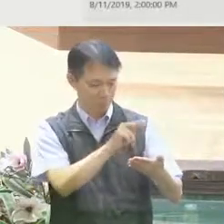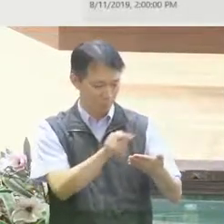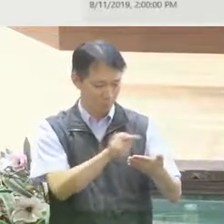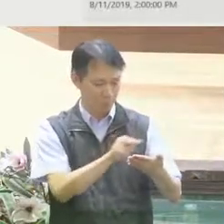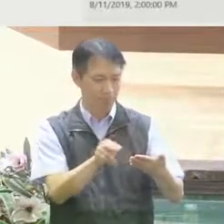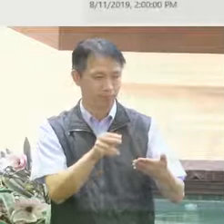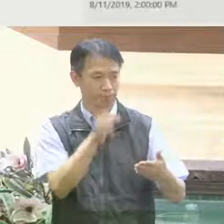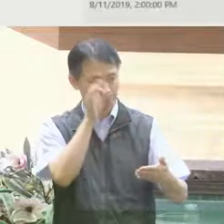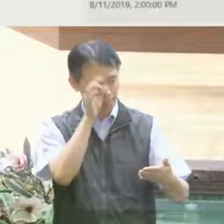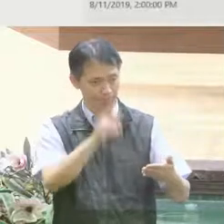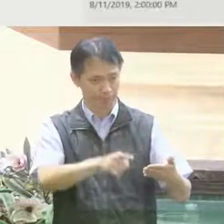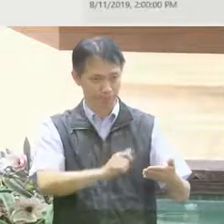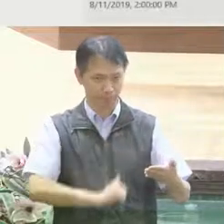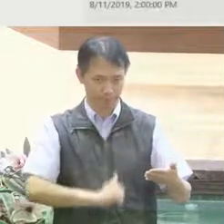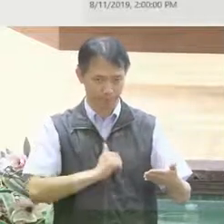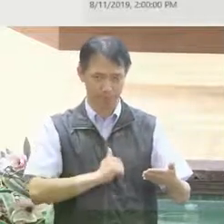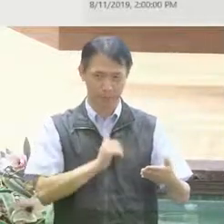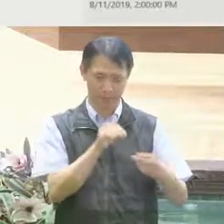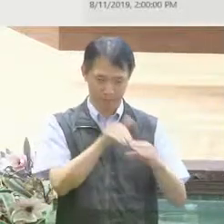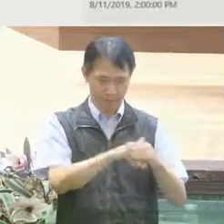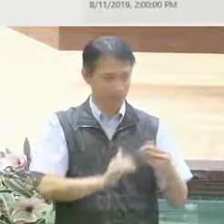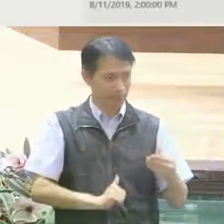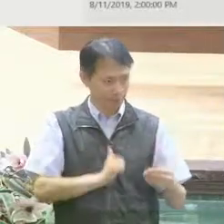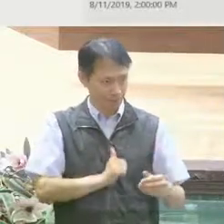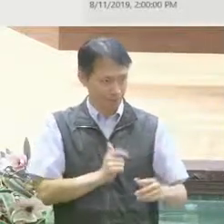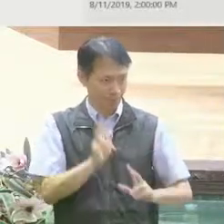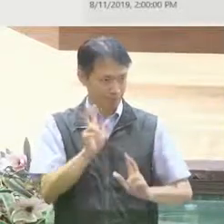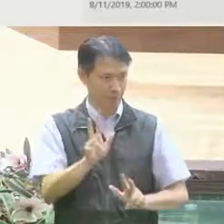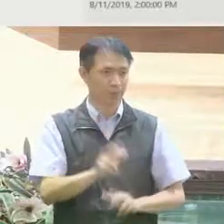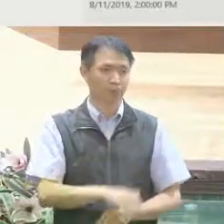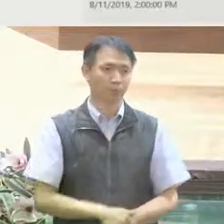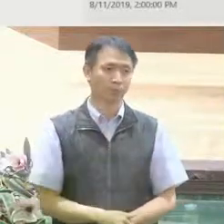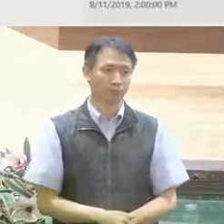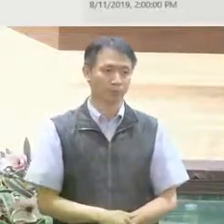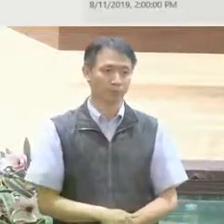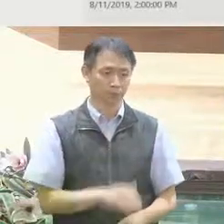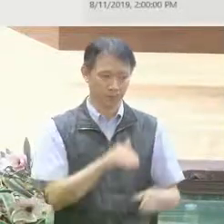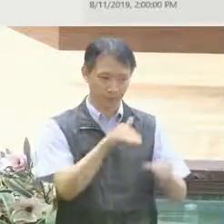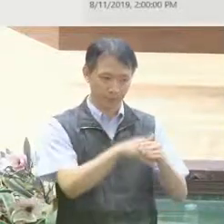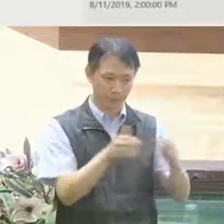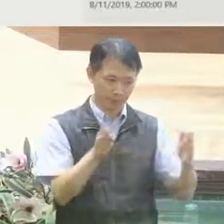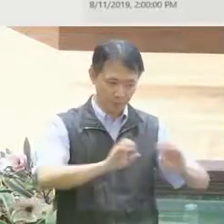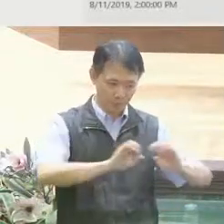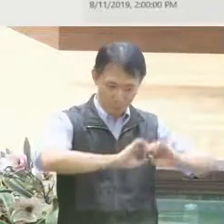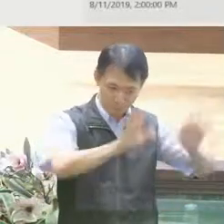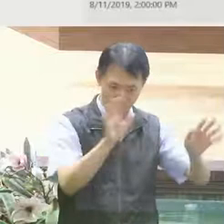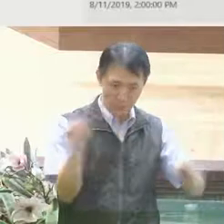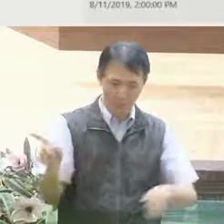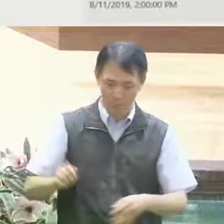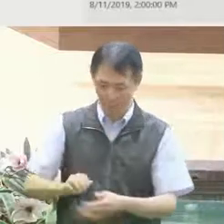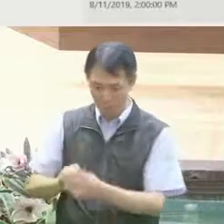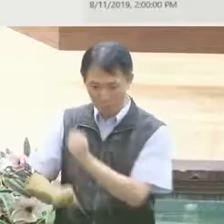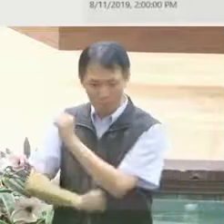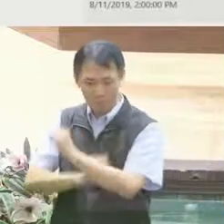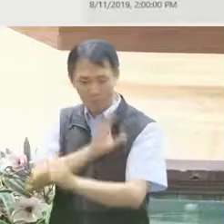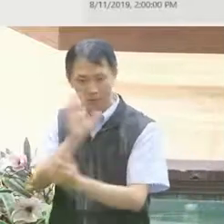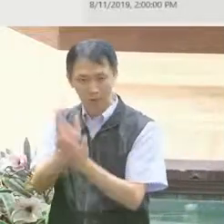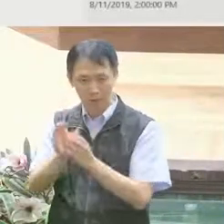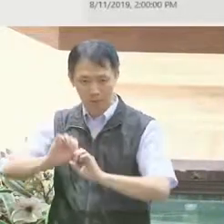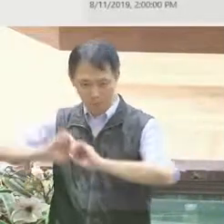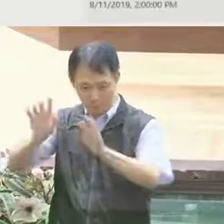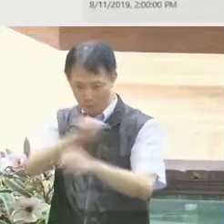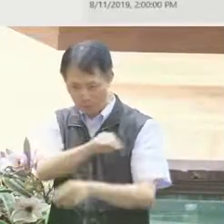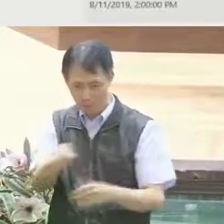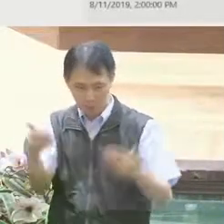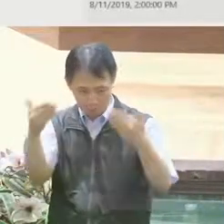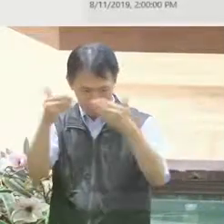公开的选票记录是否与投票期间所公布的加密摘要相符，